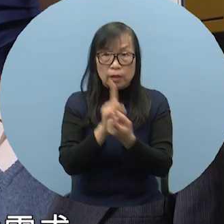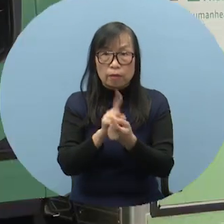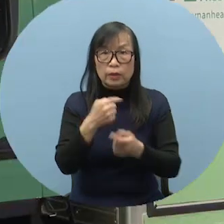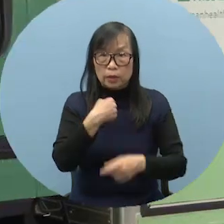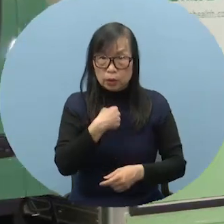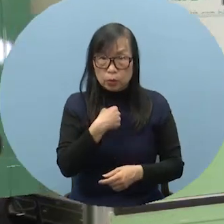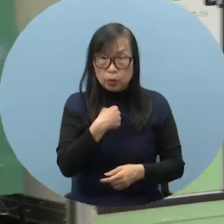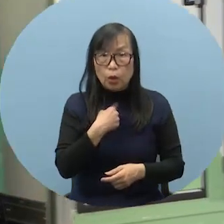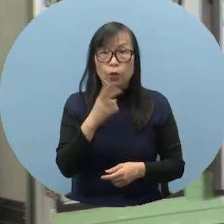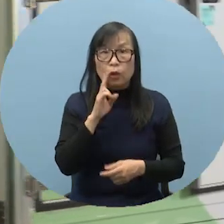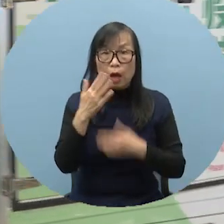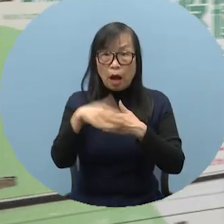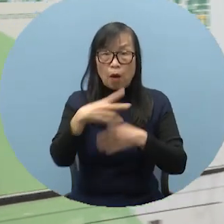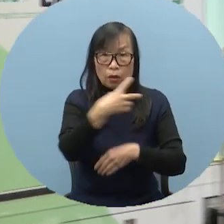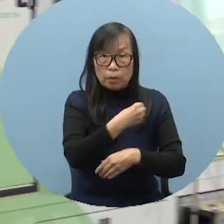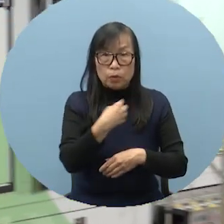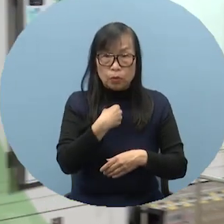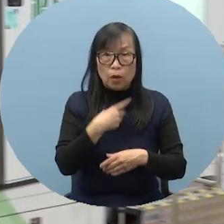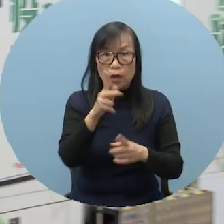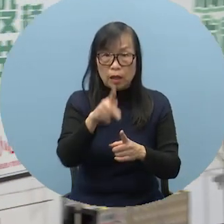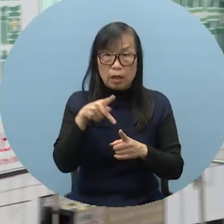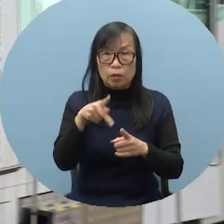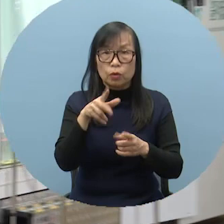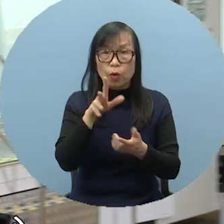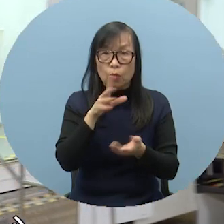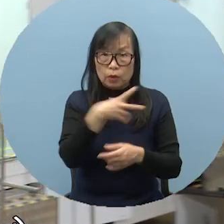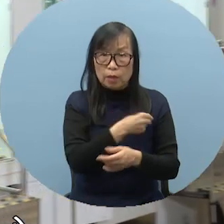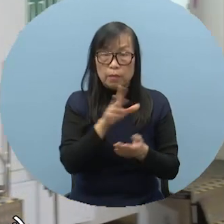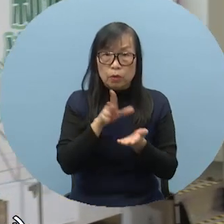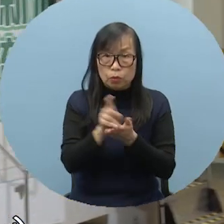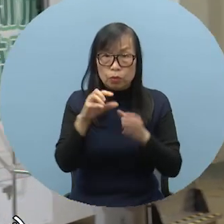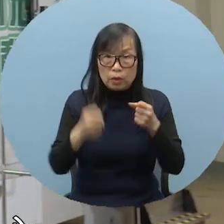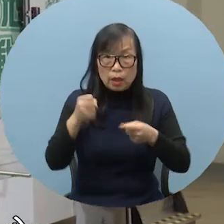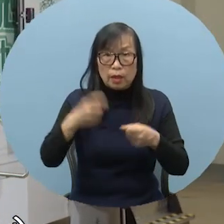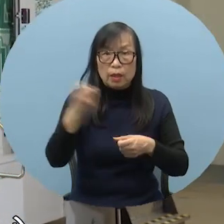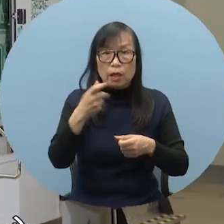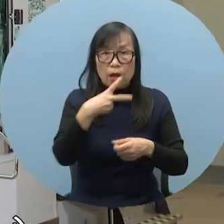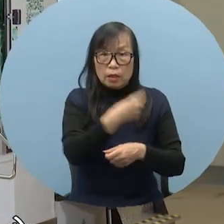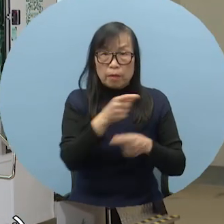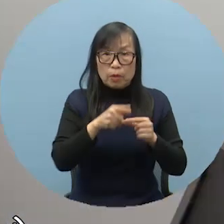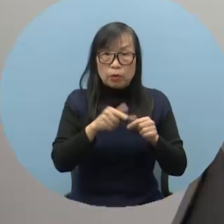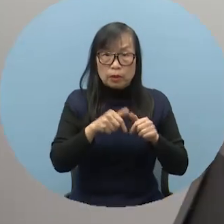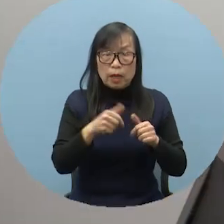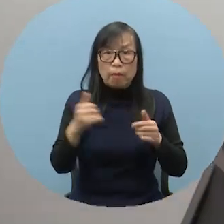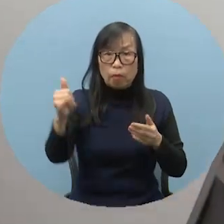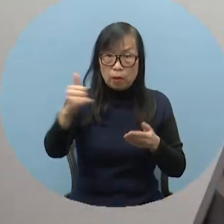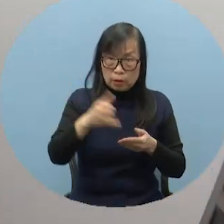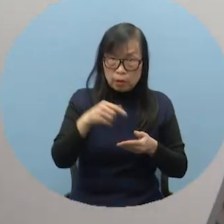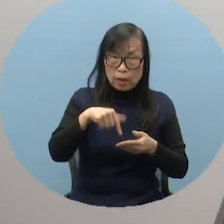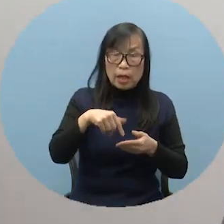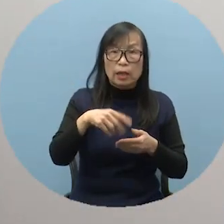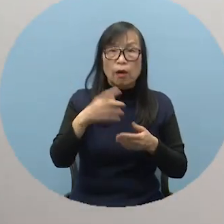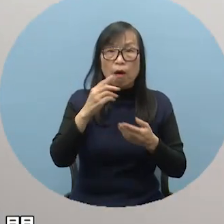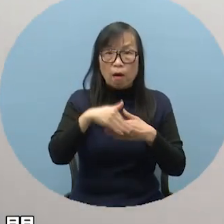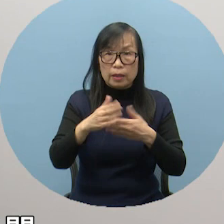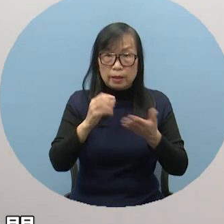求。咁如果有额外嘅疫苗需要咧，我哋都可以用我哋嘅疫苗专车啦，即时将啲疫苗咧由我哋嘅疫苗中心咧运送到去外展嘅